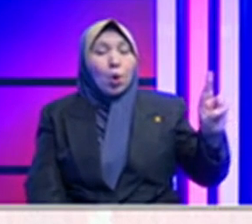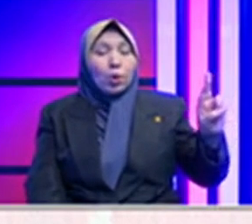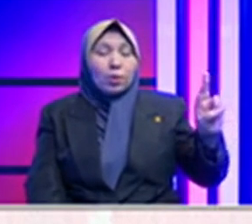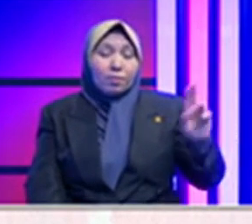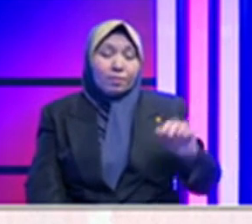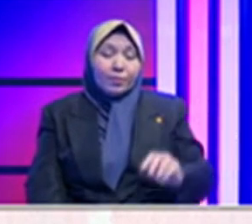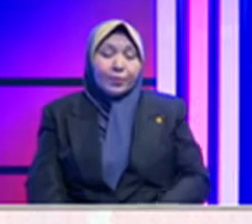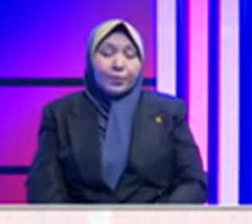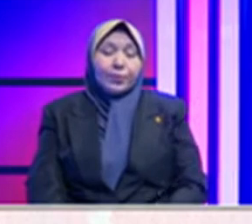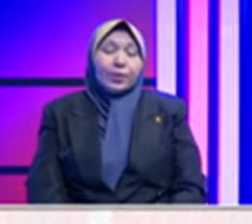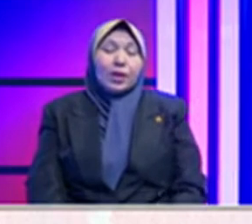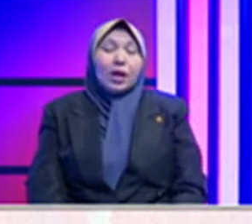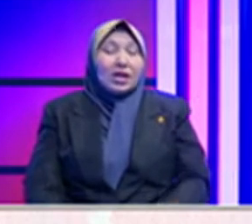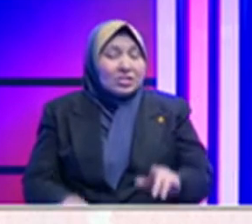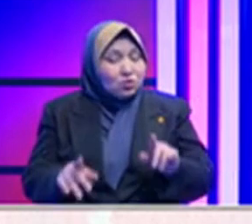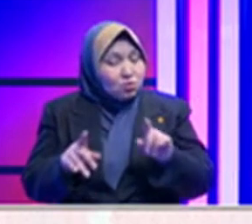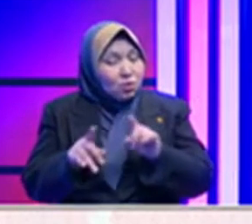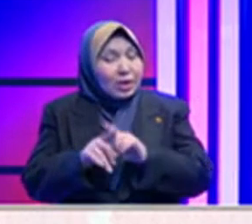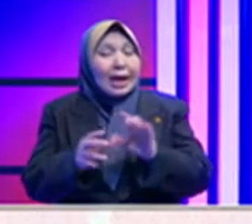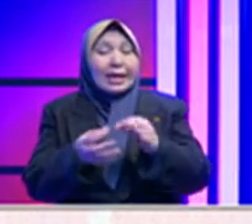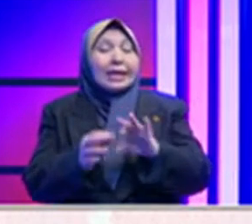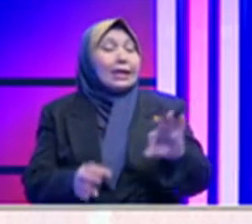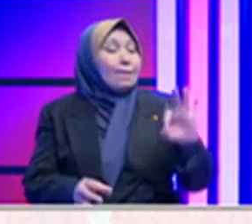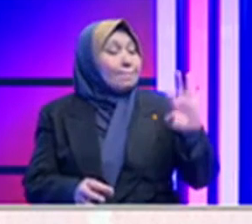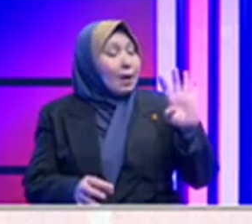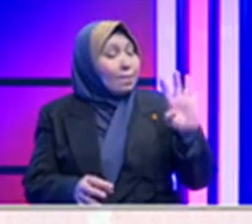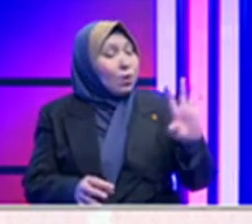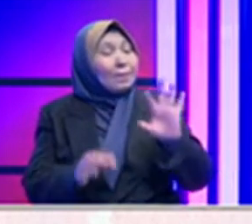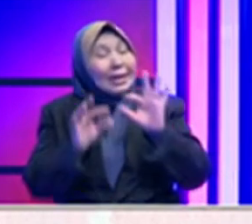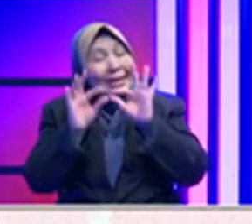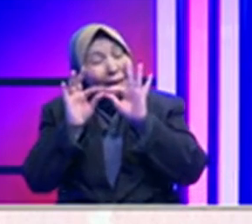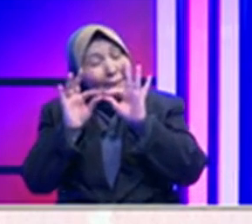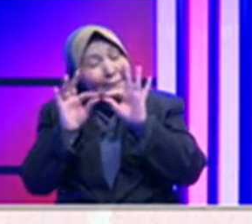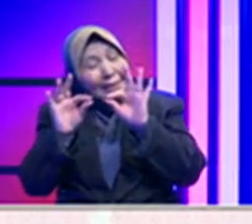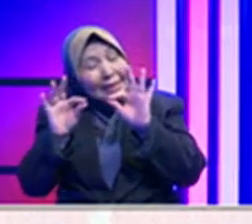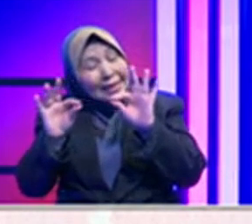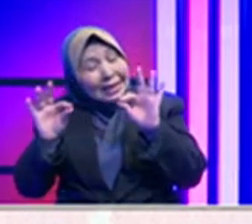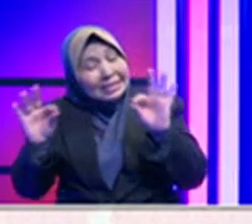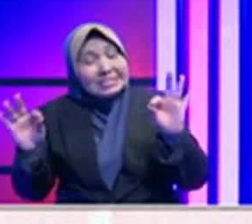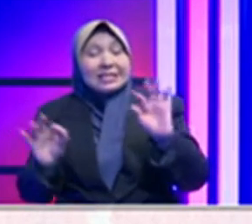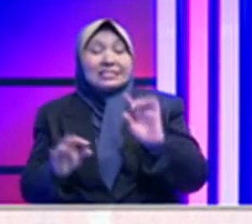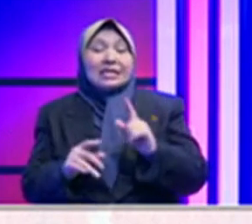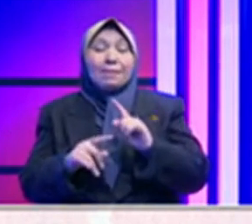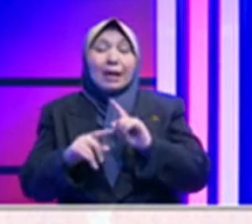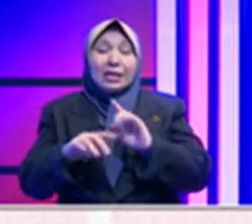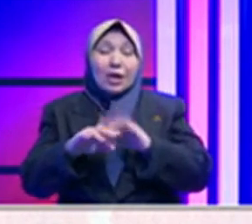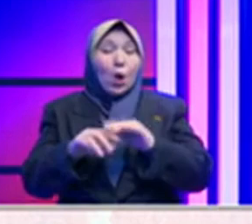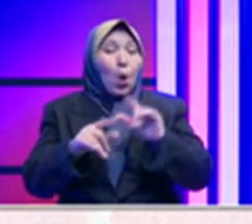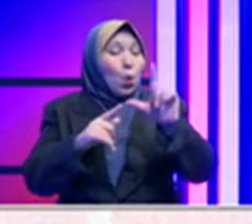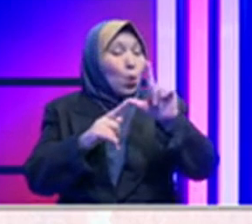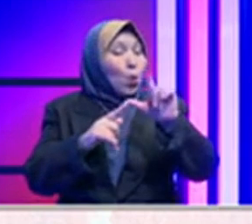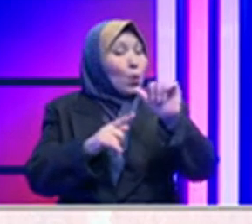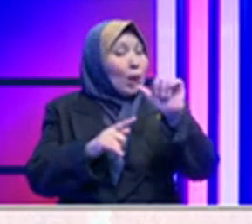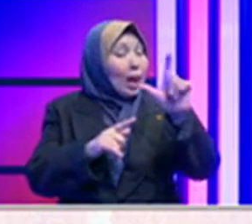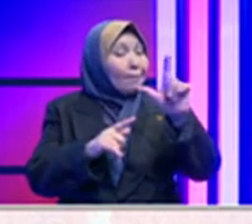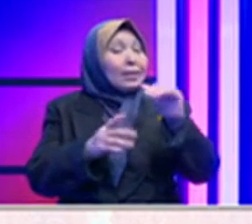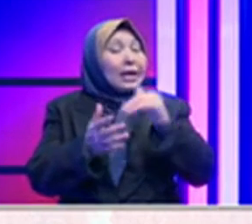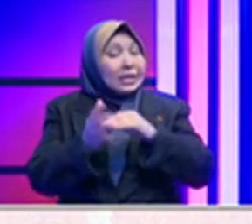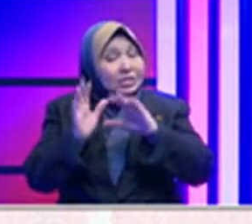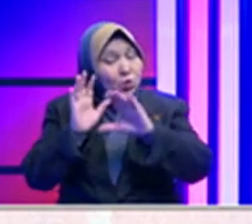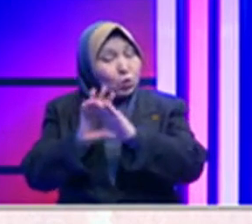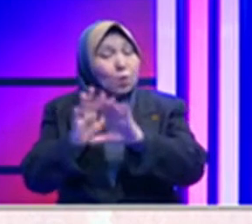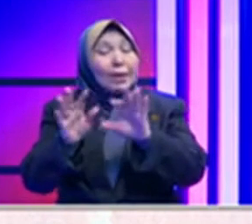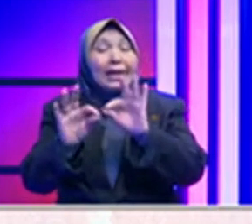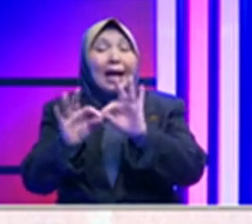for juga ya yang ke-44 nipis saja tapi pada huruf-huruf Lam lagi contoh pada